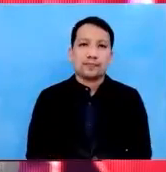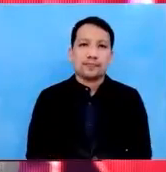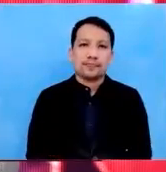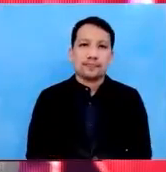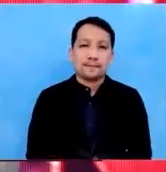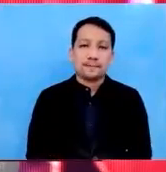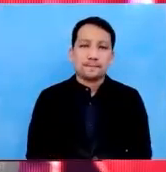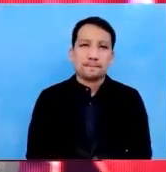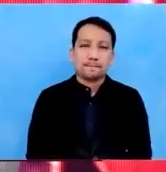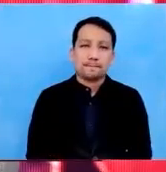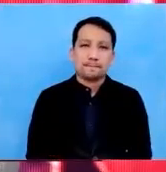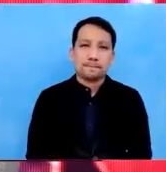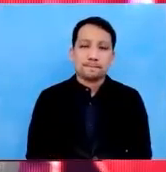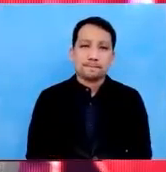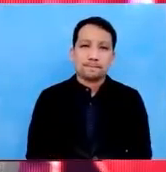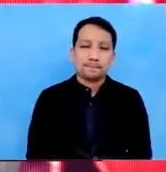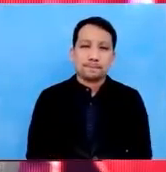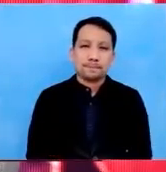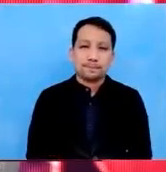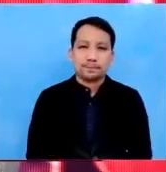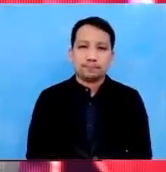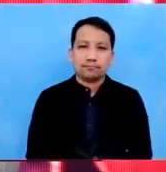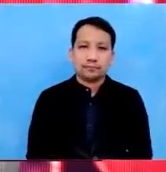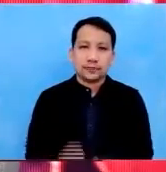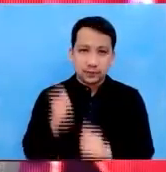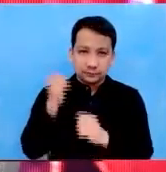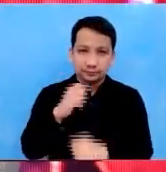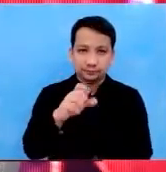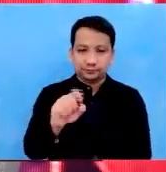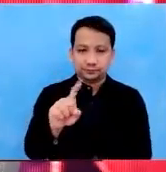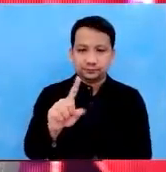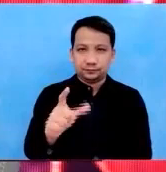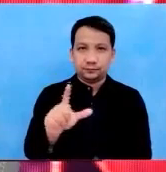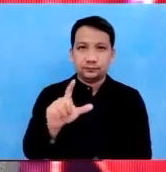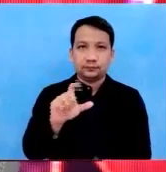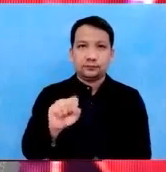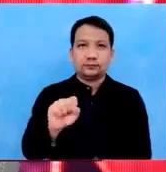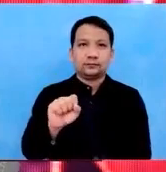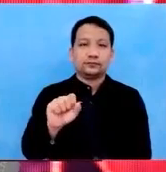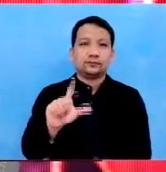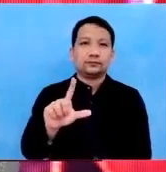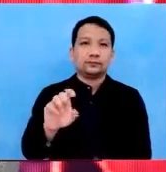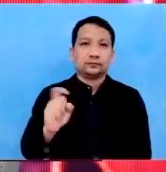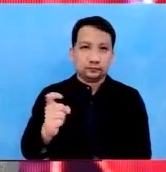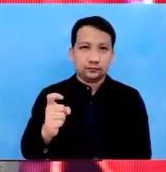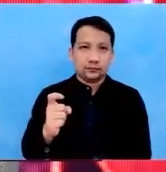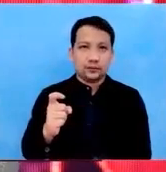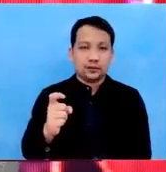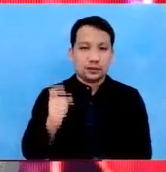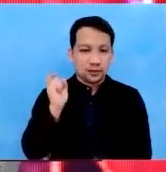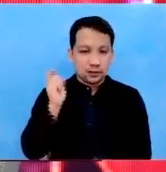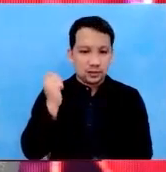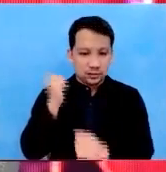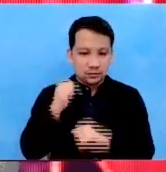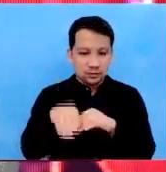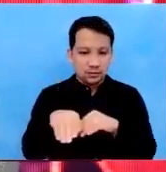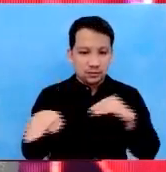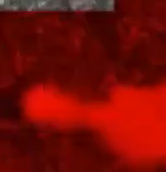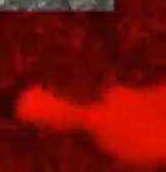Inaasahan na rin ng pamunuan ng South Luzon Expressway ang unti-unting pagbigat ng trapiko sa kanilang mga toll plaza ngayong tapos na ang